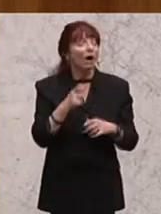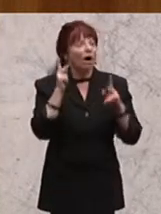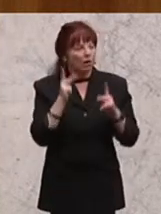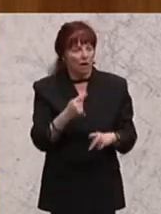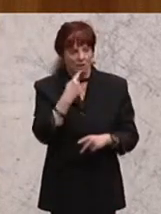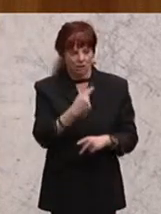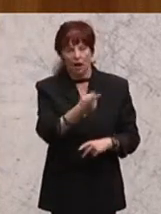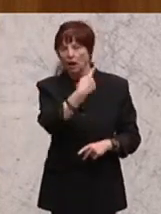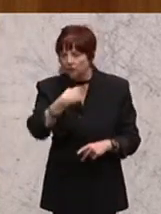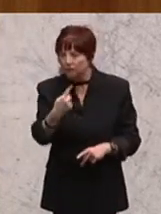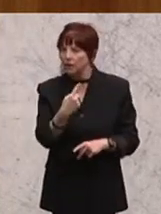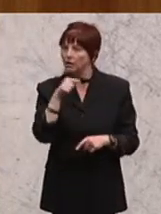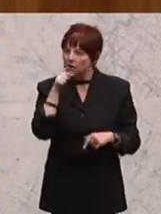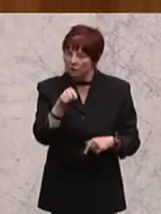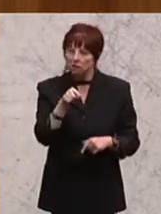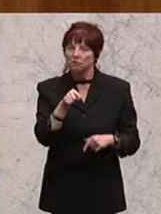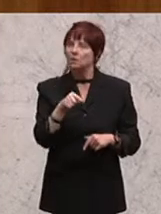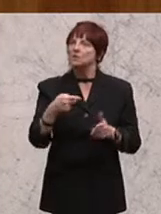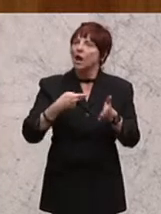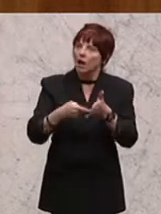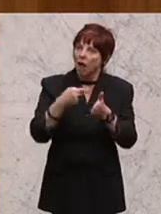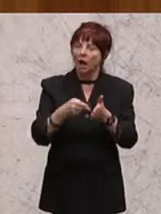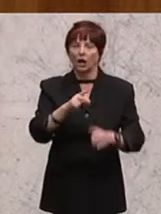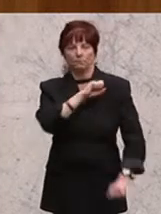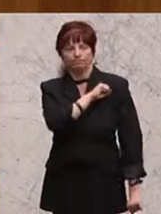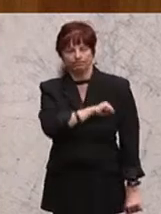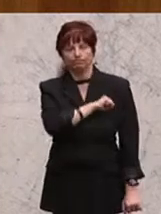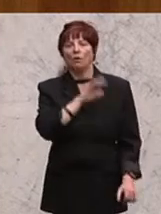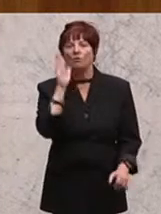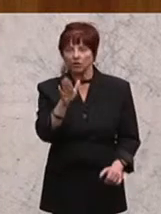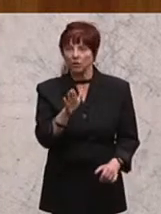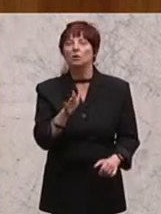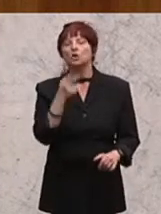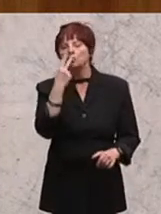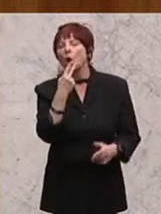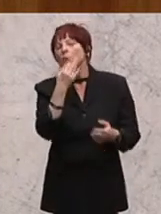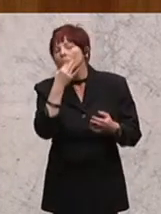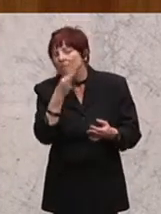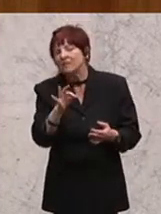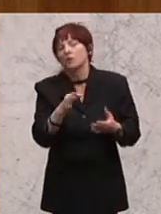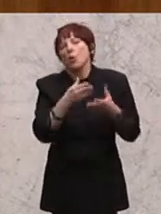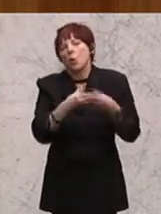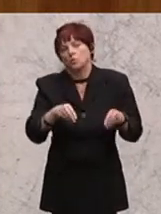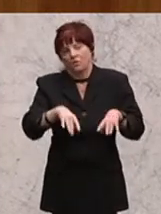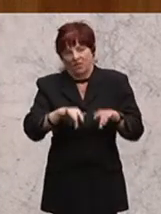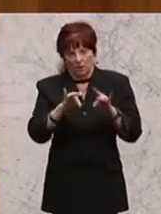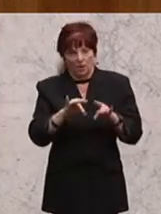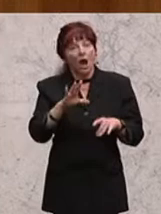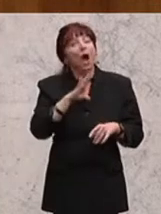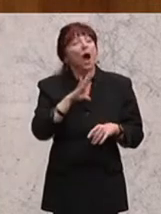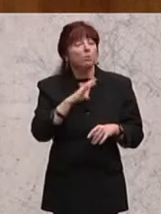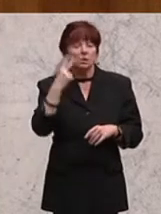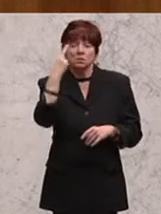sagen, wir stellen uns diesen Klagen und schauen, dass wir das Beste daraus machen. Aber natürlich, wir machen es